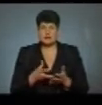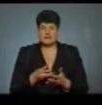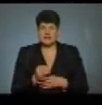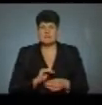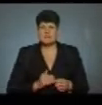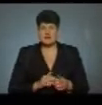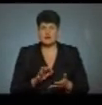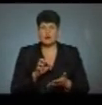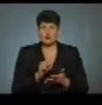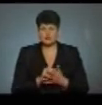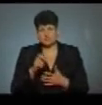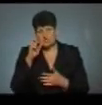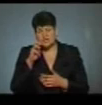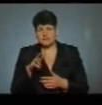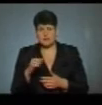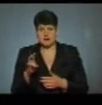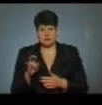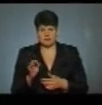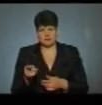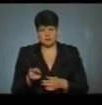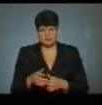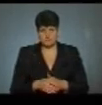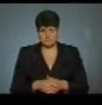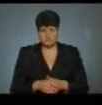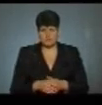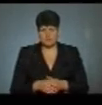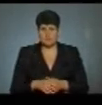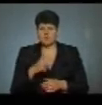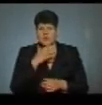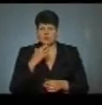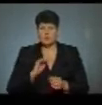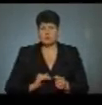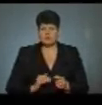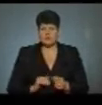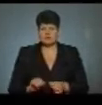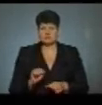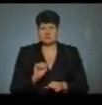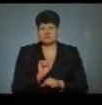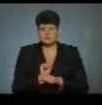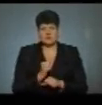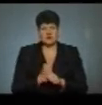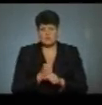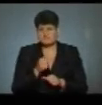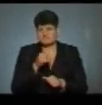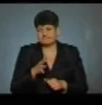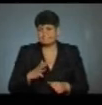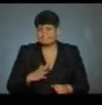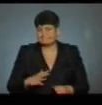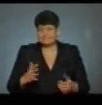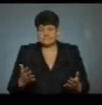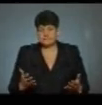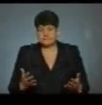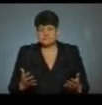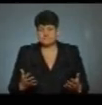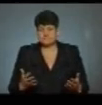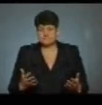які орендують комунальне майно Тернополя. Оскільки чимало підприємців перестануть працювати на вимушений період, ми